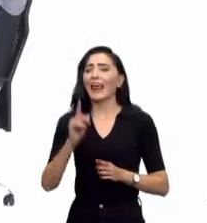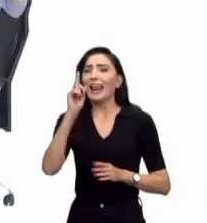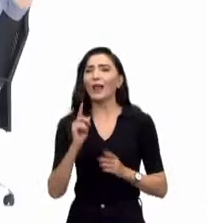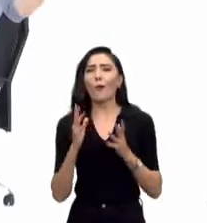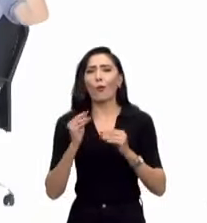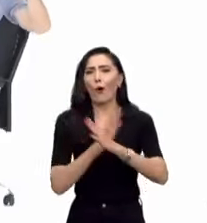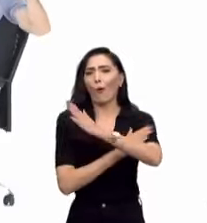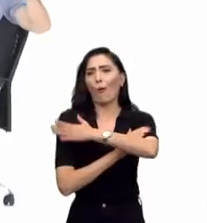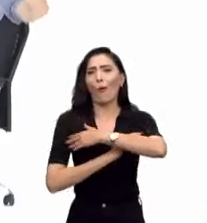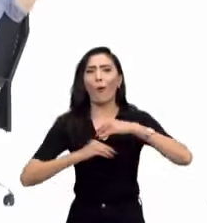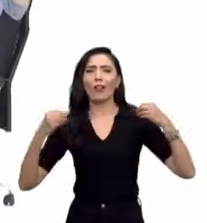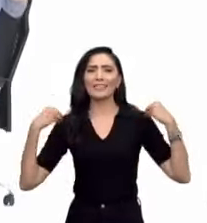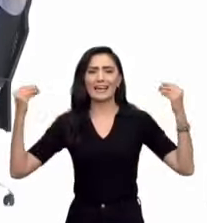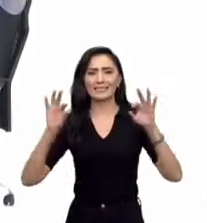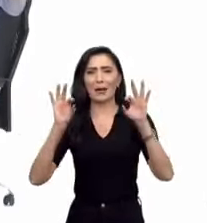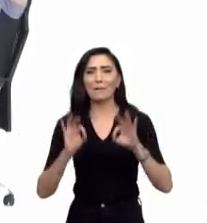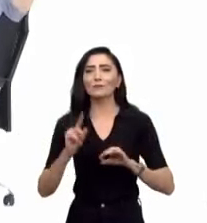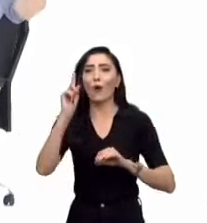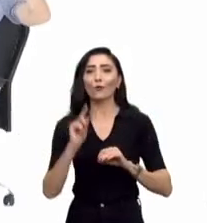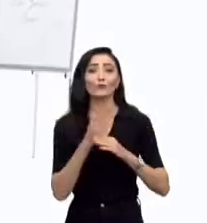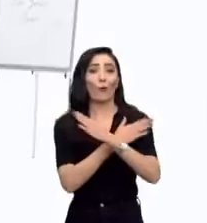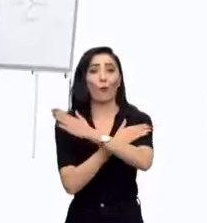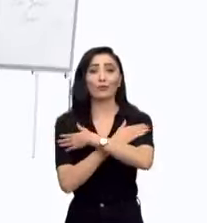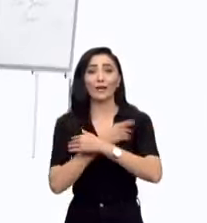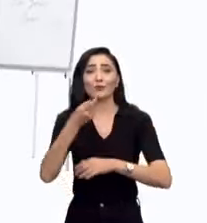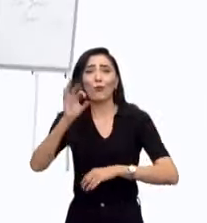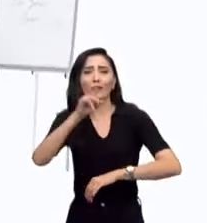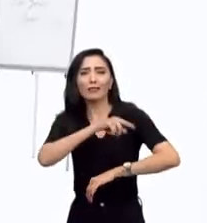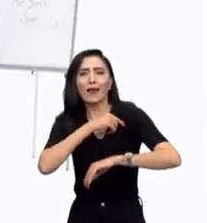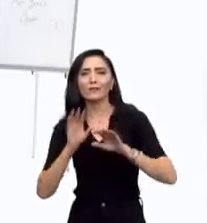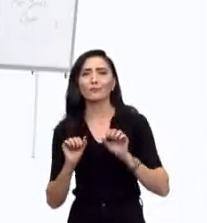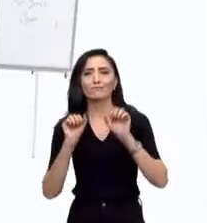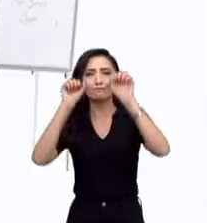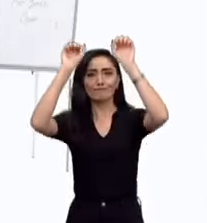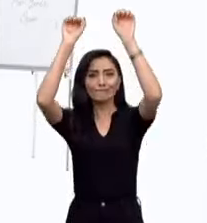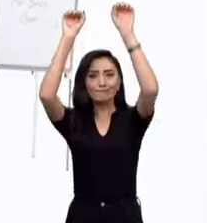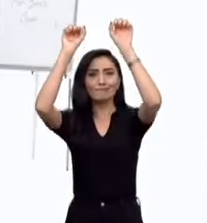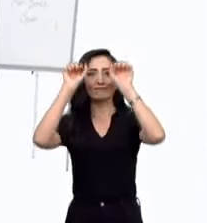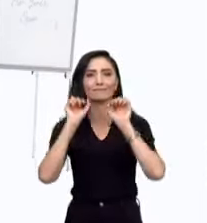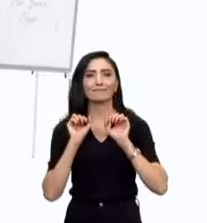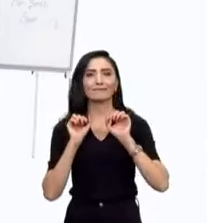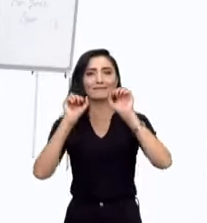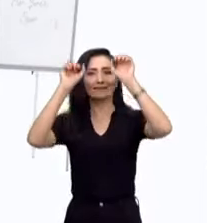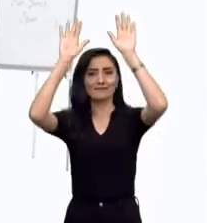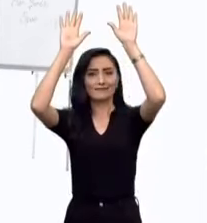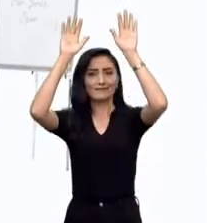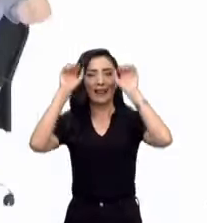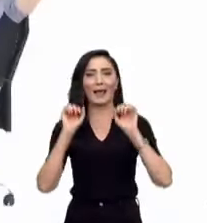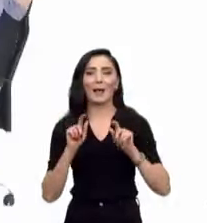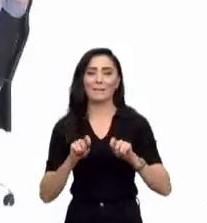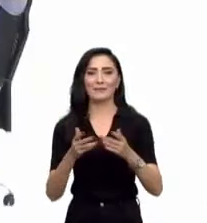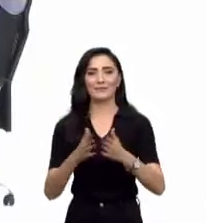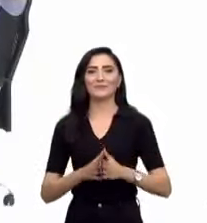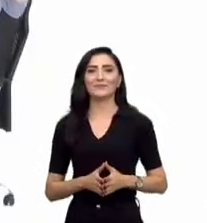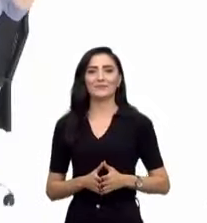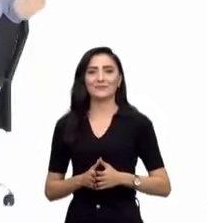İlk olarak kol egzersizleriyle başlayalım. Önce kollarımızı 90 derece kıralım, sonra yukarı doğru kaldıralım.